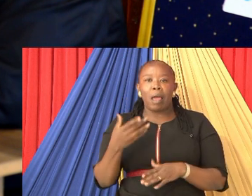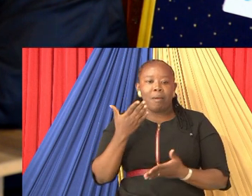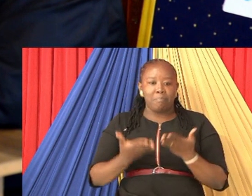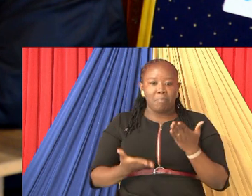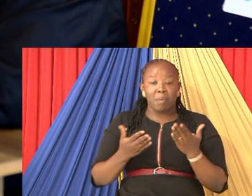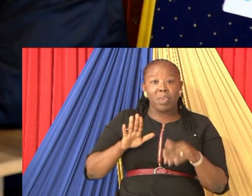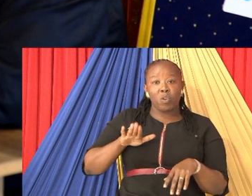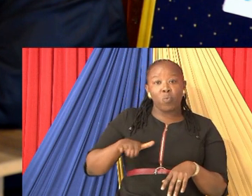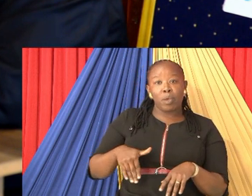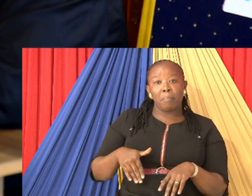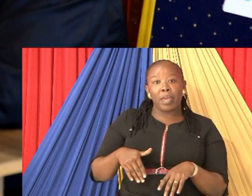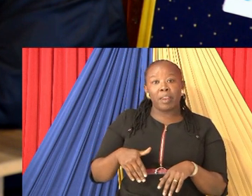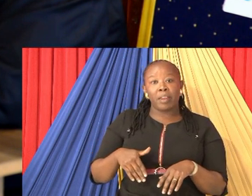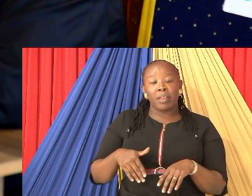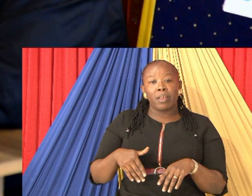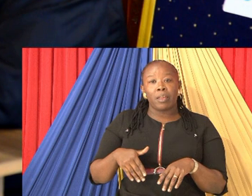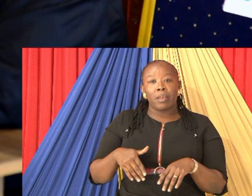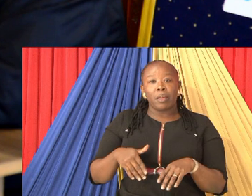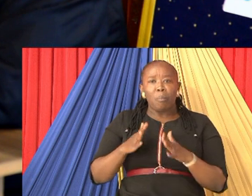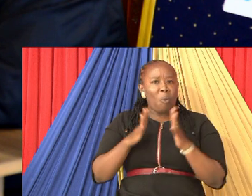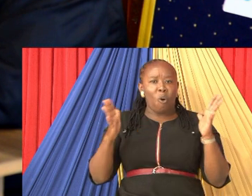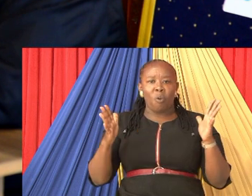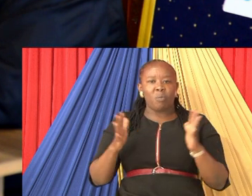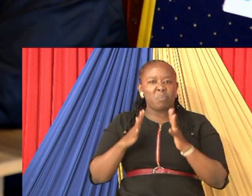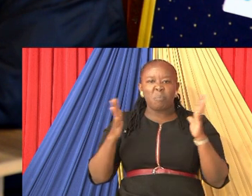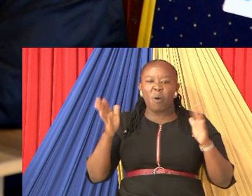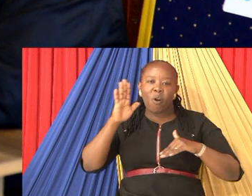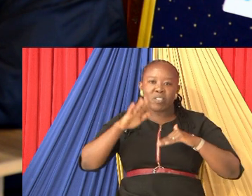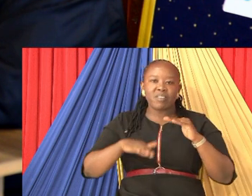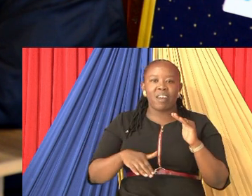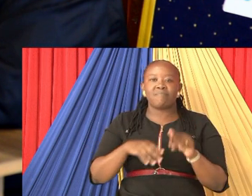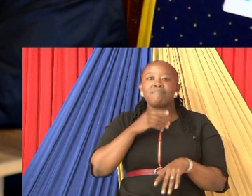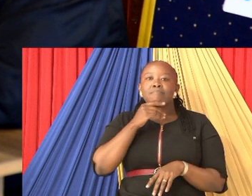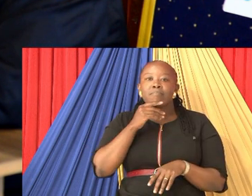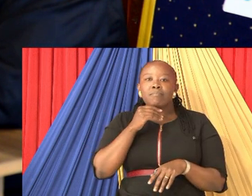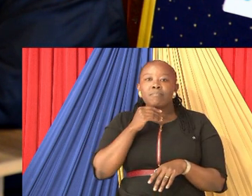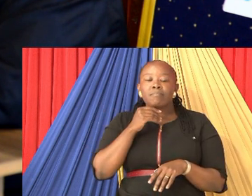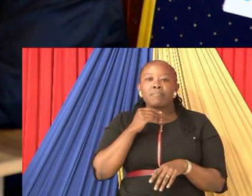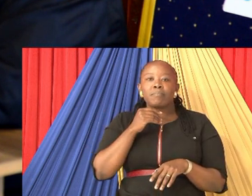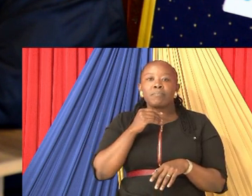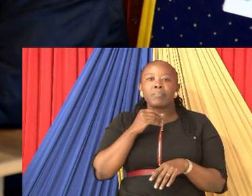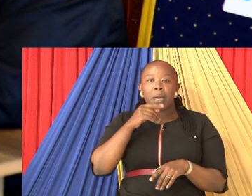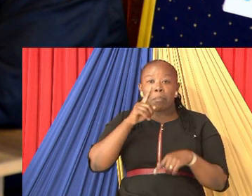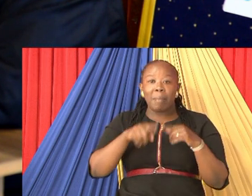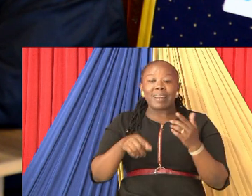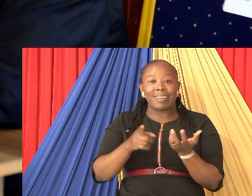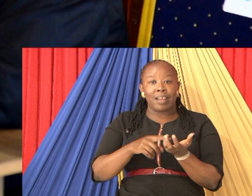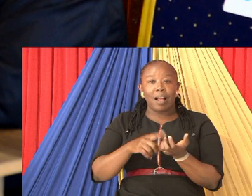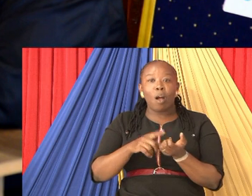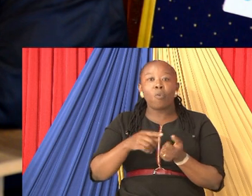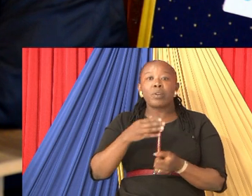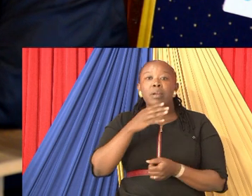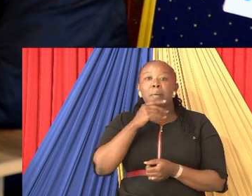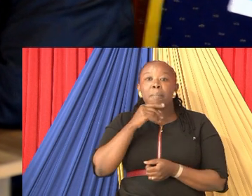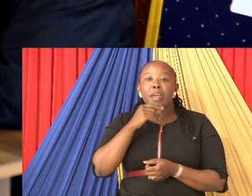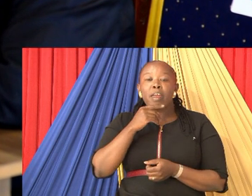ama mara mbili ya wanaume. Wakahesabu wanaume labda kwa sababu ndio waliokuwa wachache. Na walikuwa